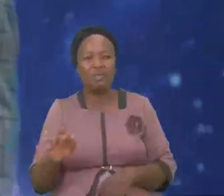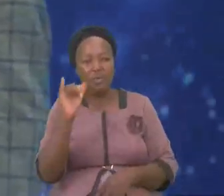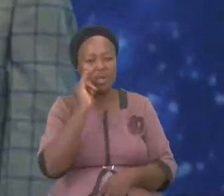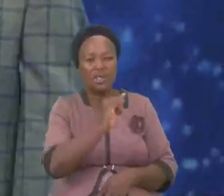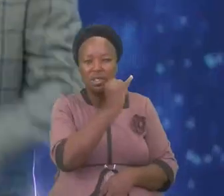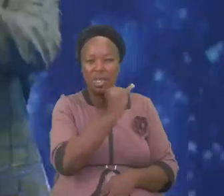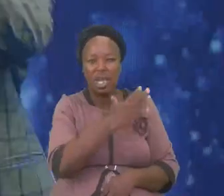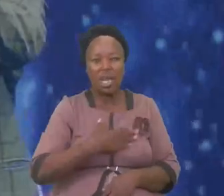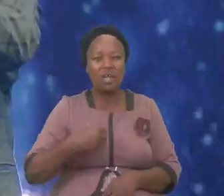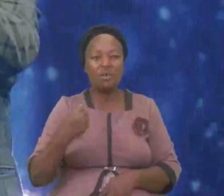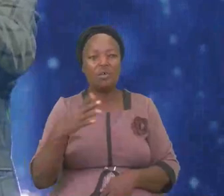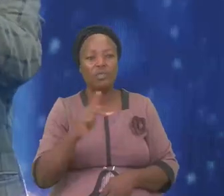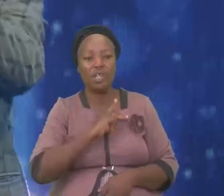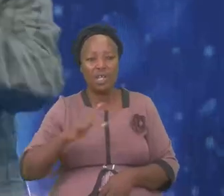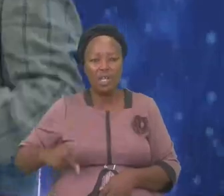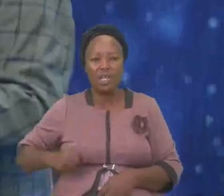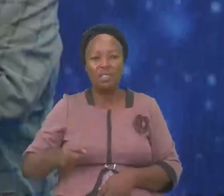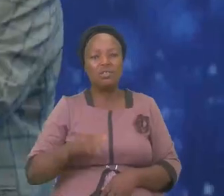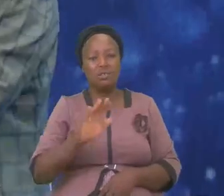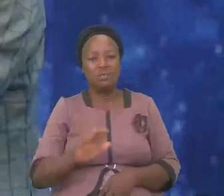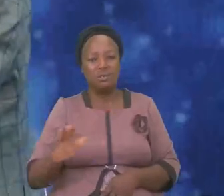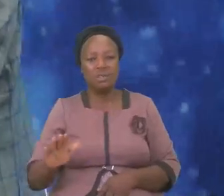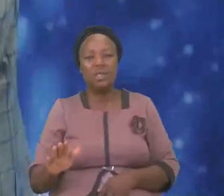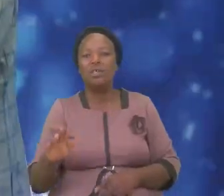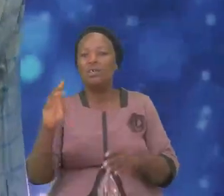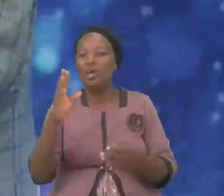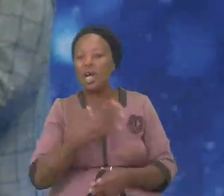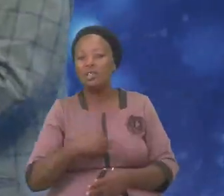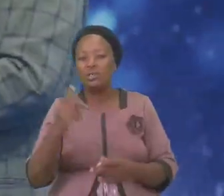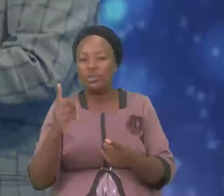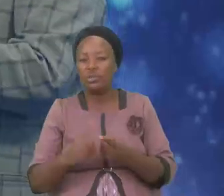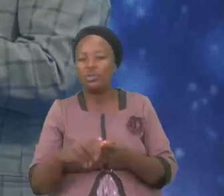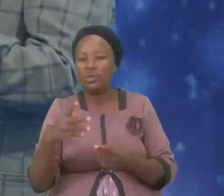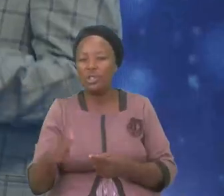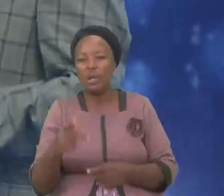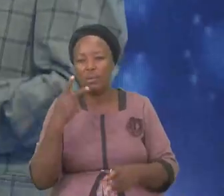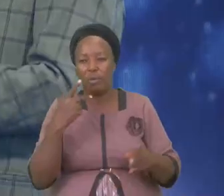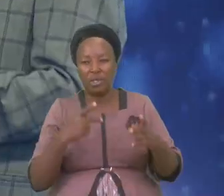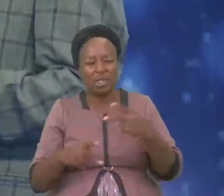ils étaient emportés de leur tribu, ils étaient emportés en Babylone.